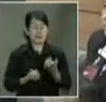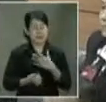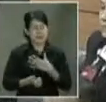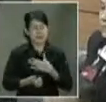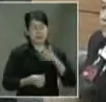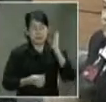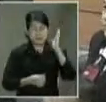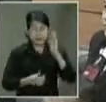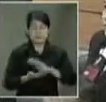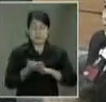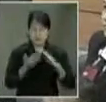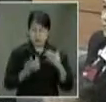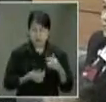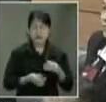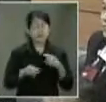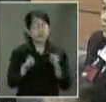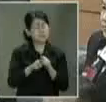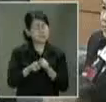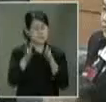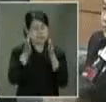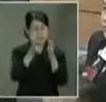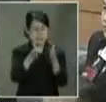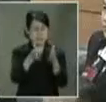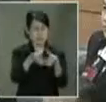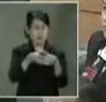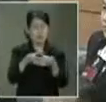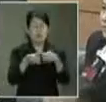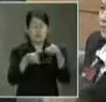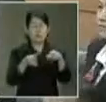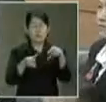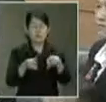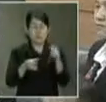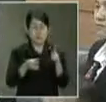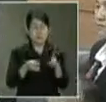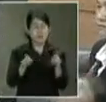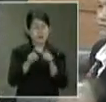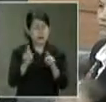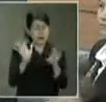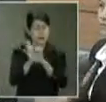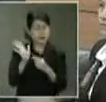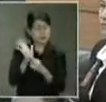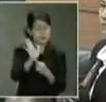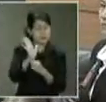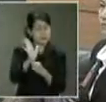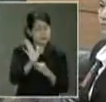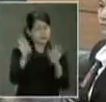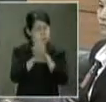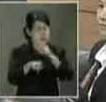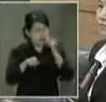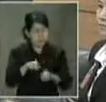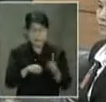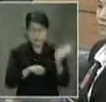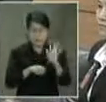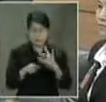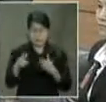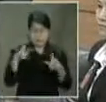ไปการกล่าวหาพรรคเพื่อไทยตัดต่อภาพเหตุการณ์การสลายการชุมนุมของท